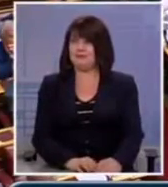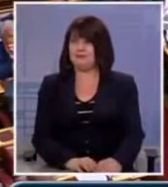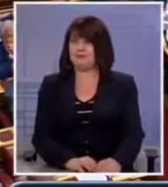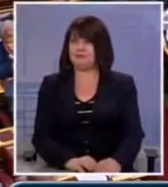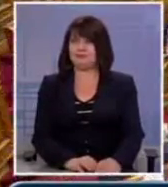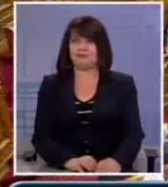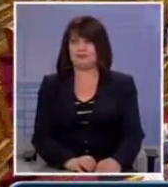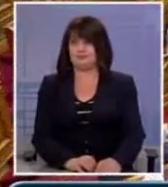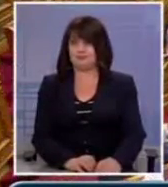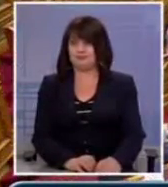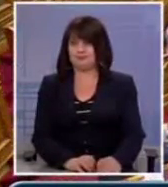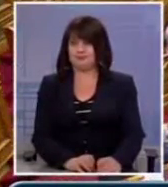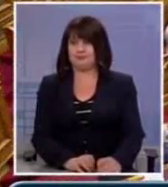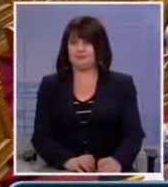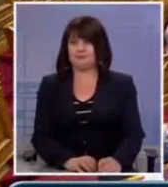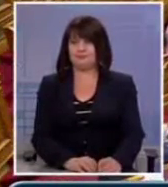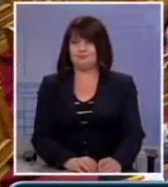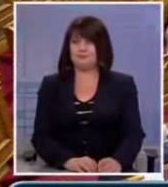Κύριε Μαντά.